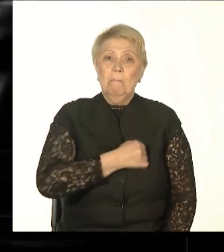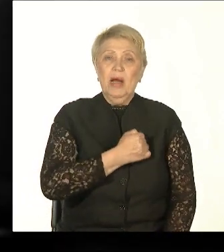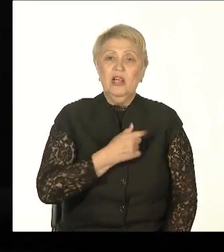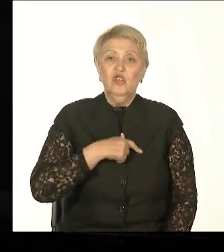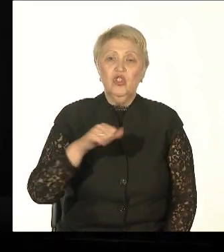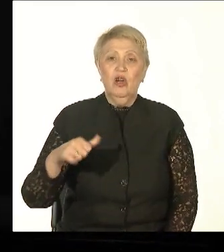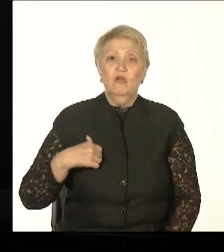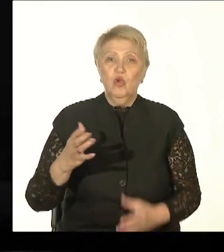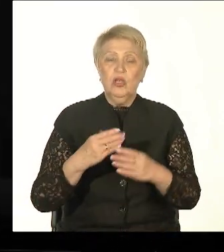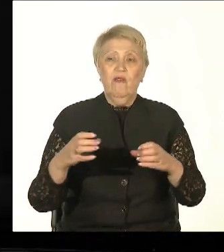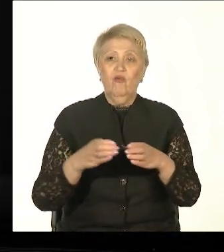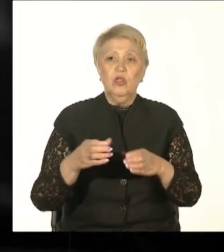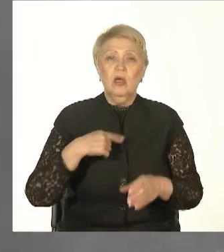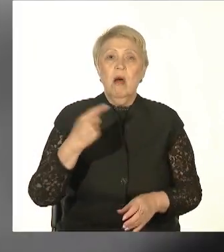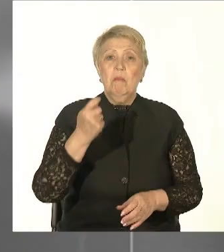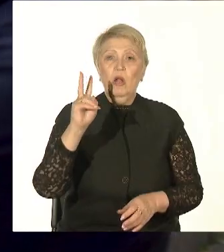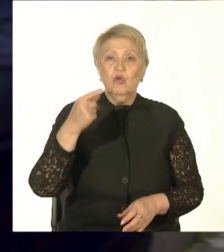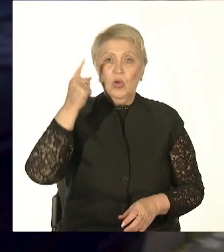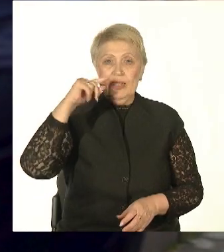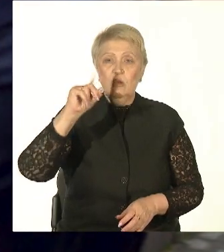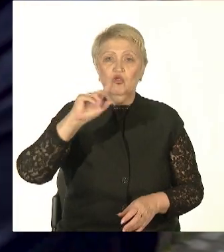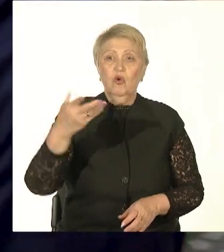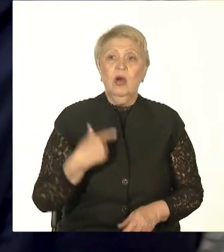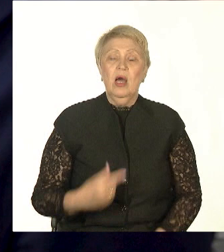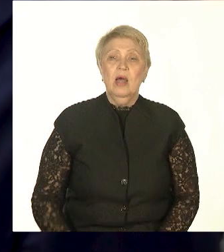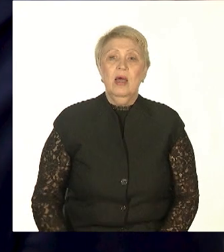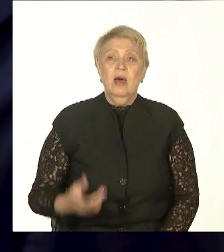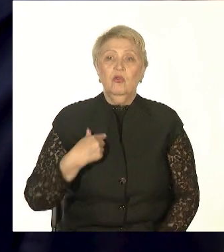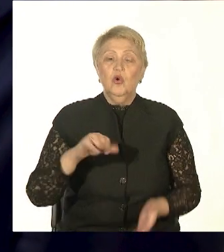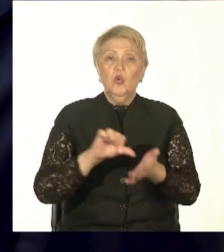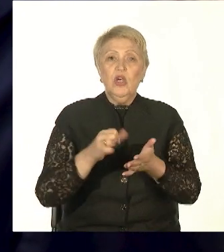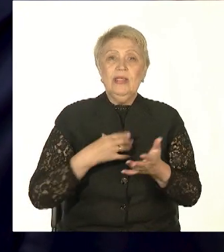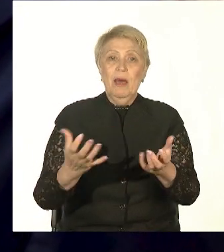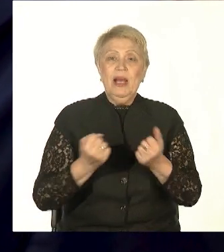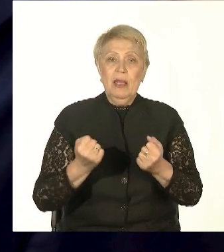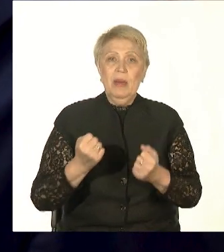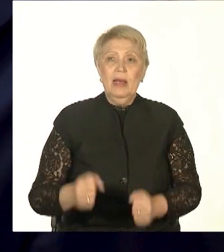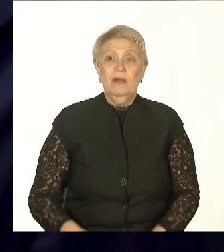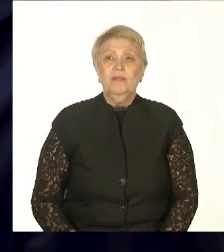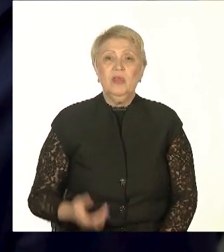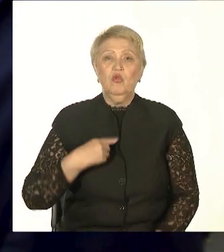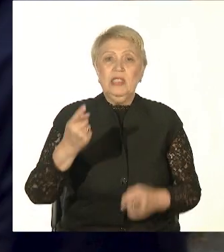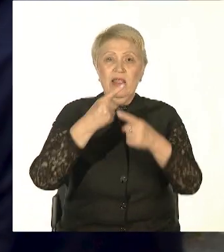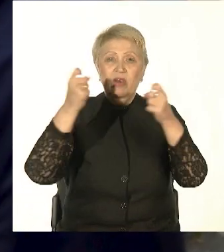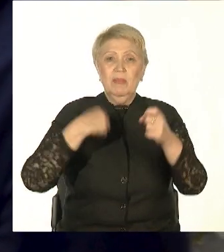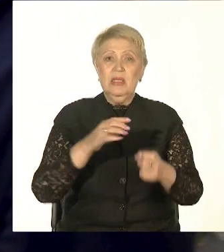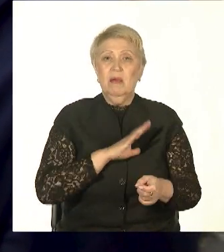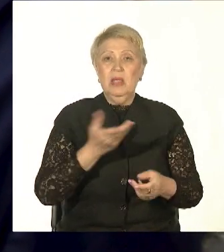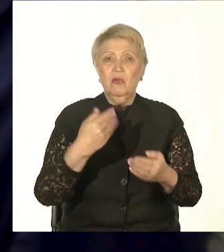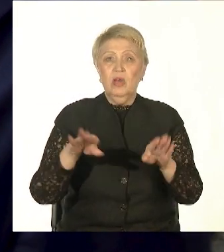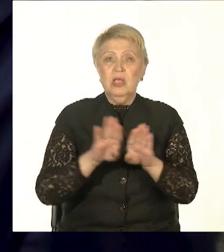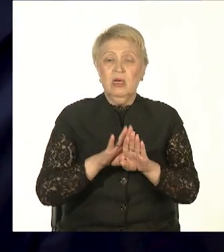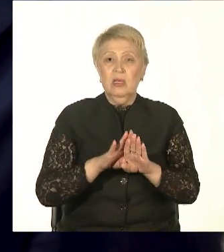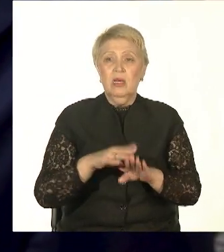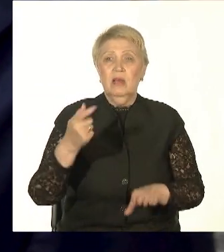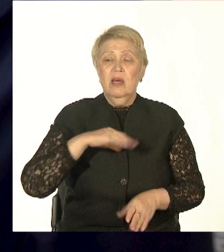в этой афганской войне принимали участие и пограничники. Информация была долгое время закрыта. Почему? Потому что пограничные войска были КГБ